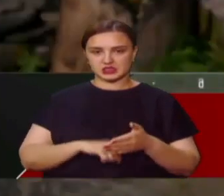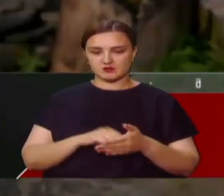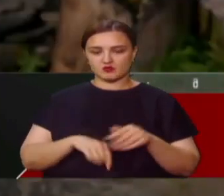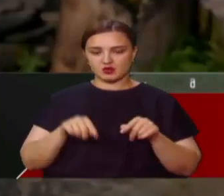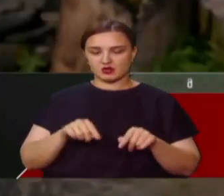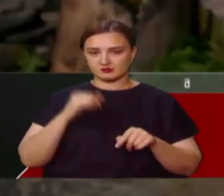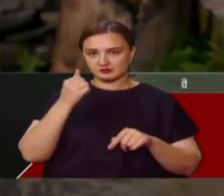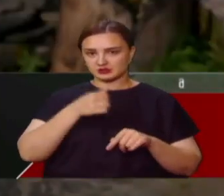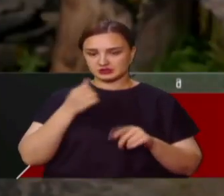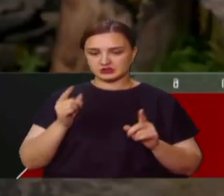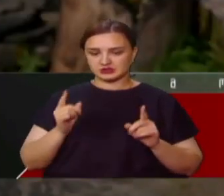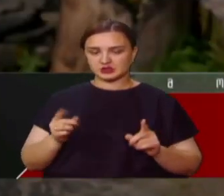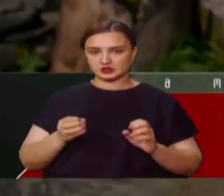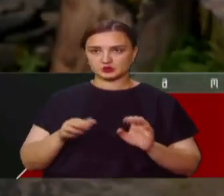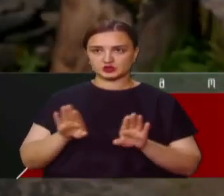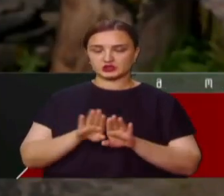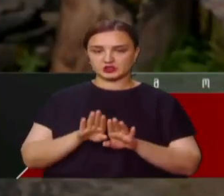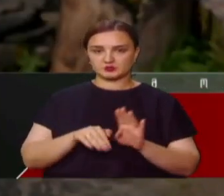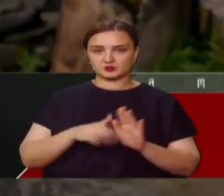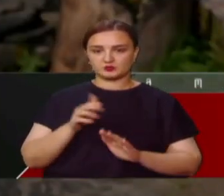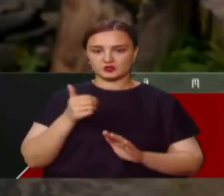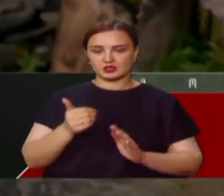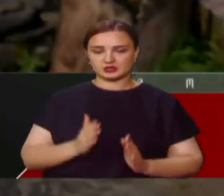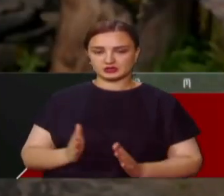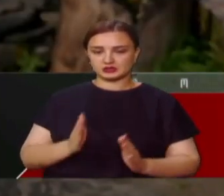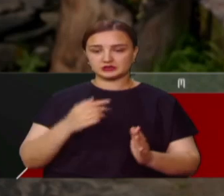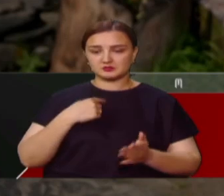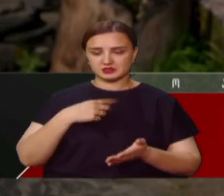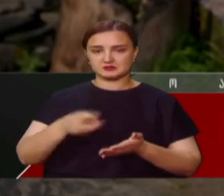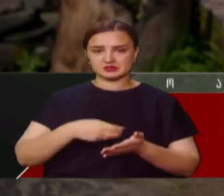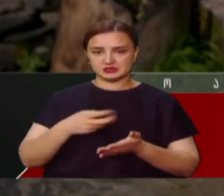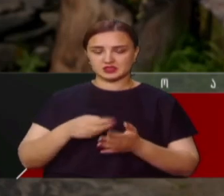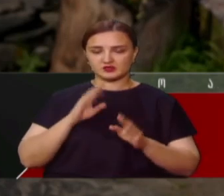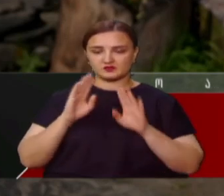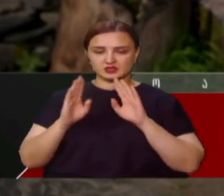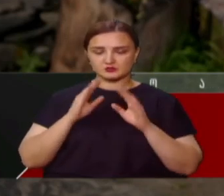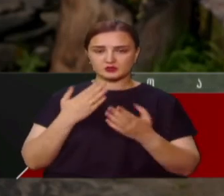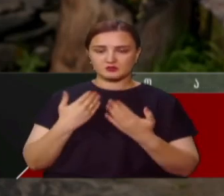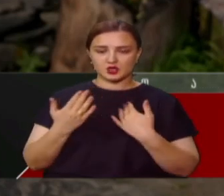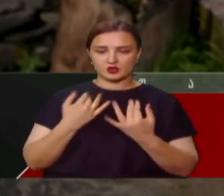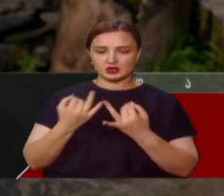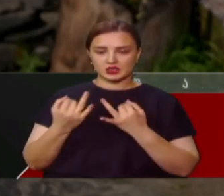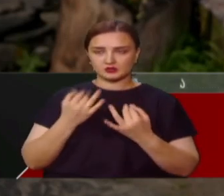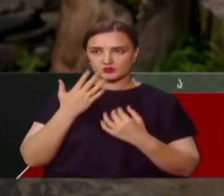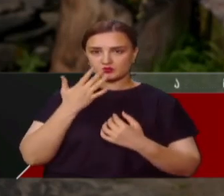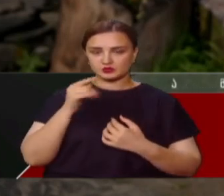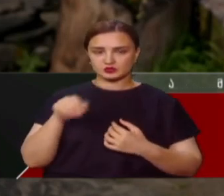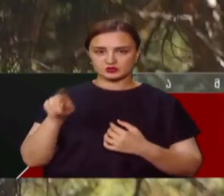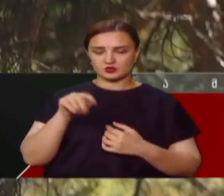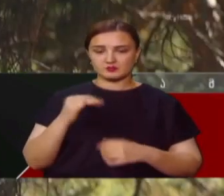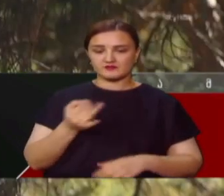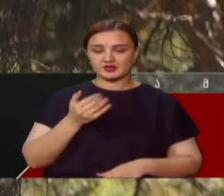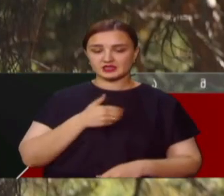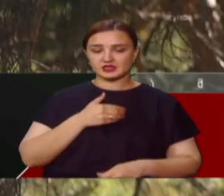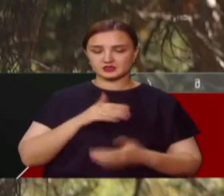წელს უფრო შედარებით კარგი გზა, მეც რომ წერენ ხოლმე Facebook-ზე ან რაღაც მე კონტაქტებიან უცხოელები და ინტერესებს გზის მდგომარეობა,